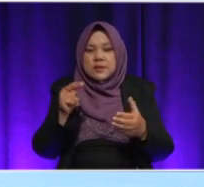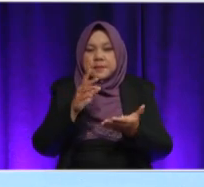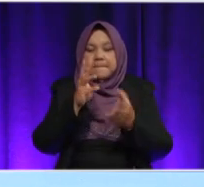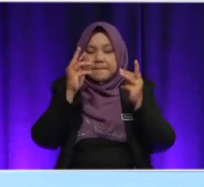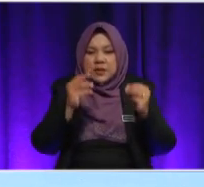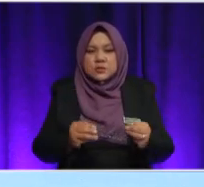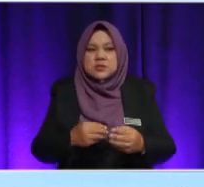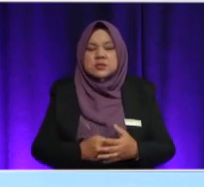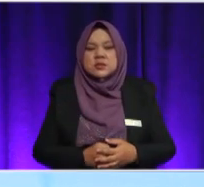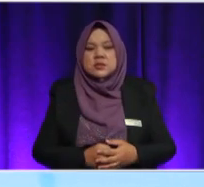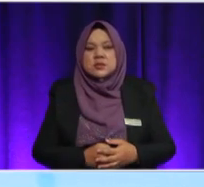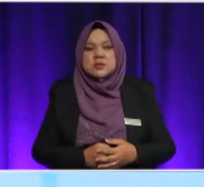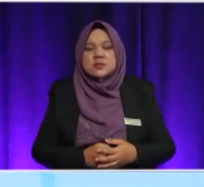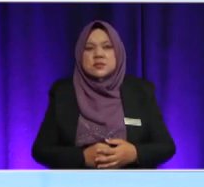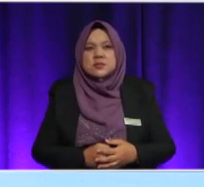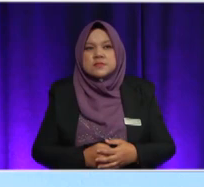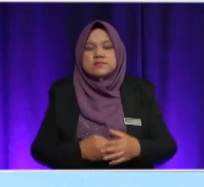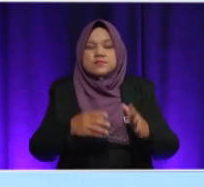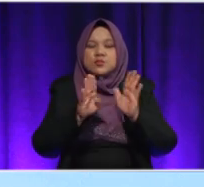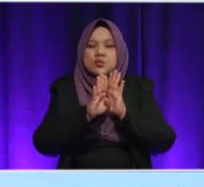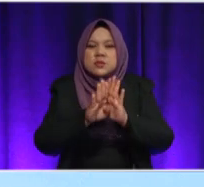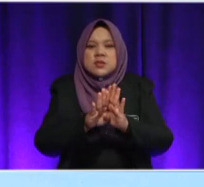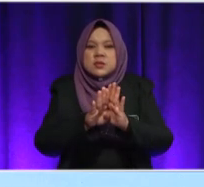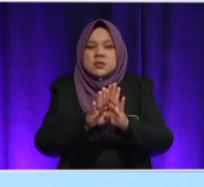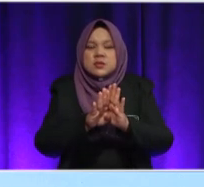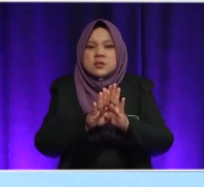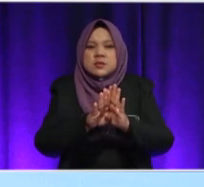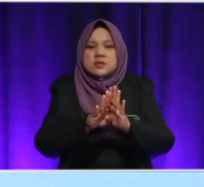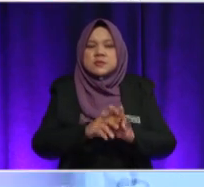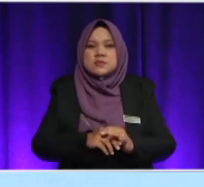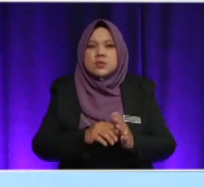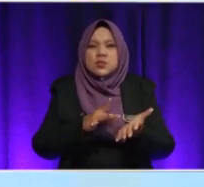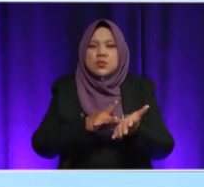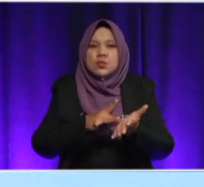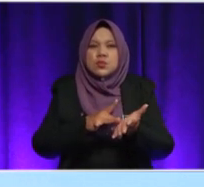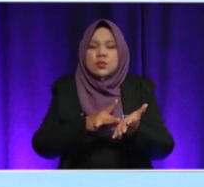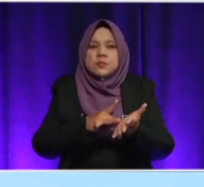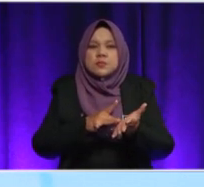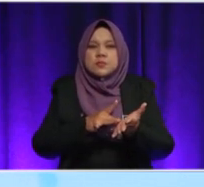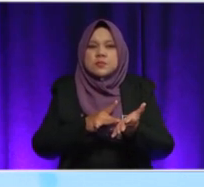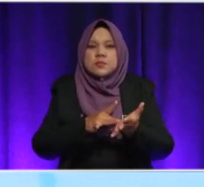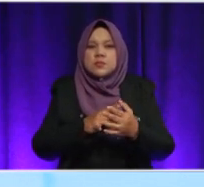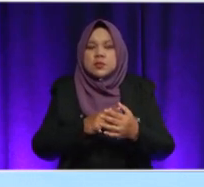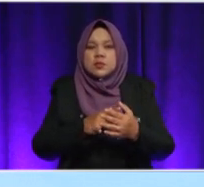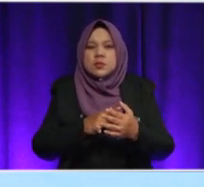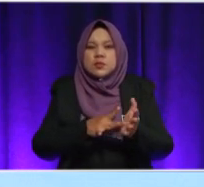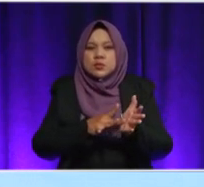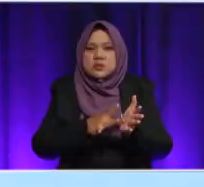ubah-ubah tah manusia buktinya Ayla apabila obat tersebut melalui ujian